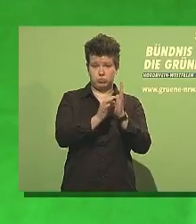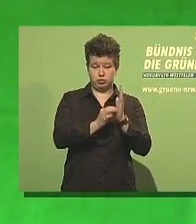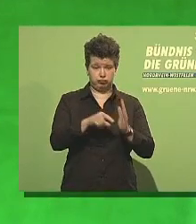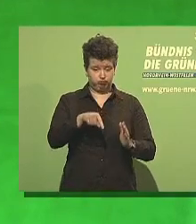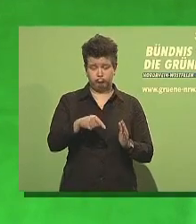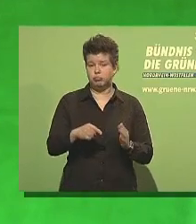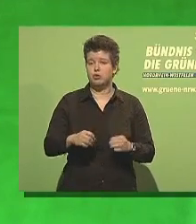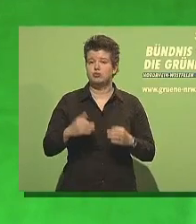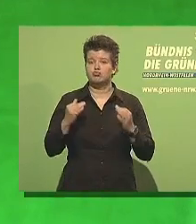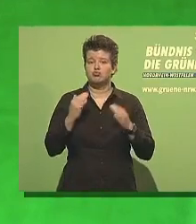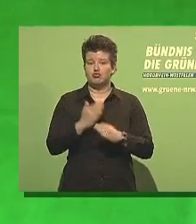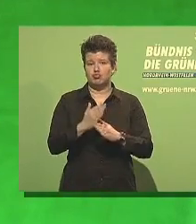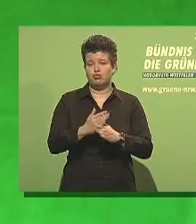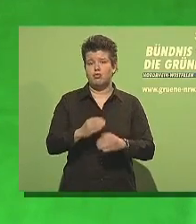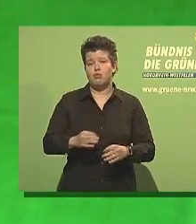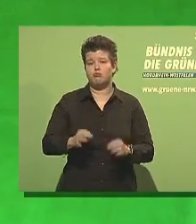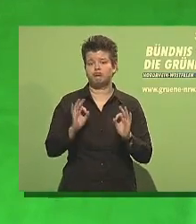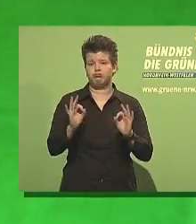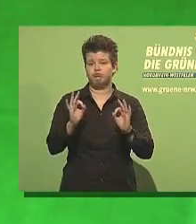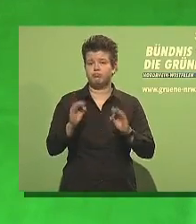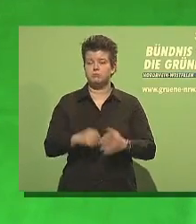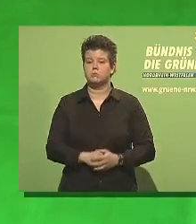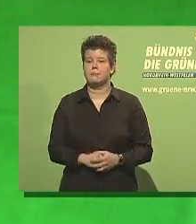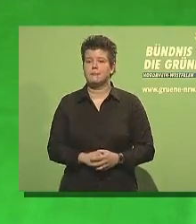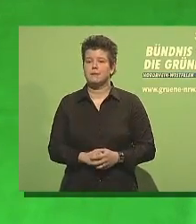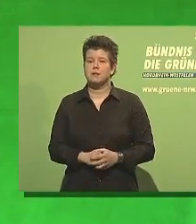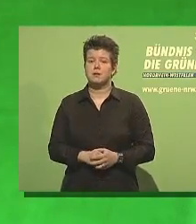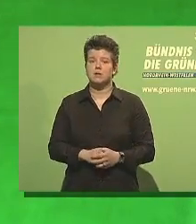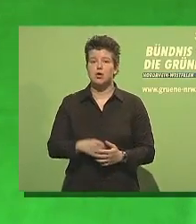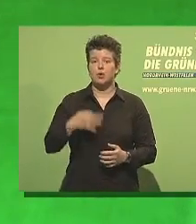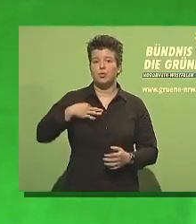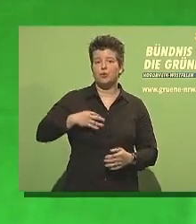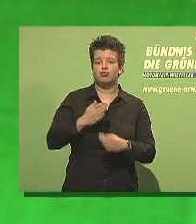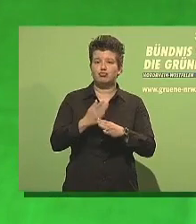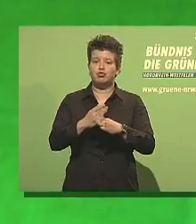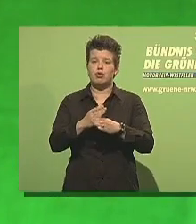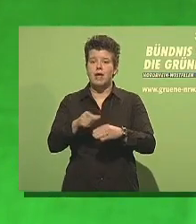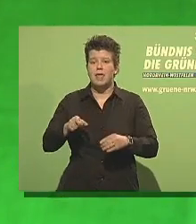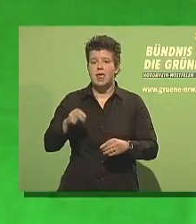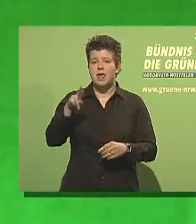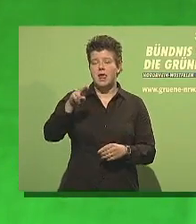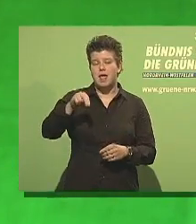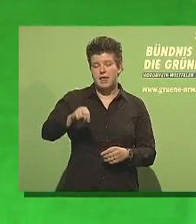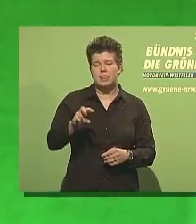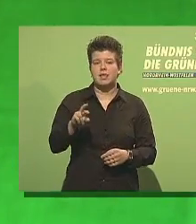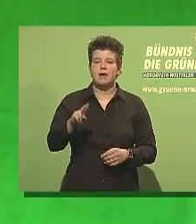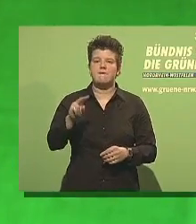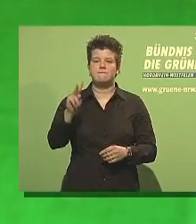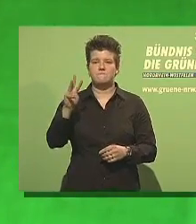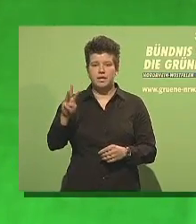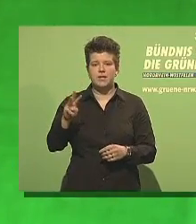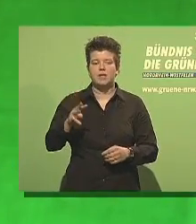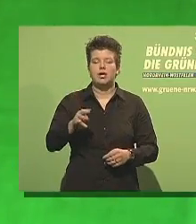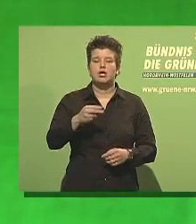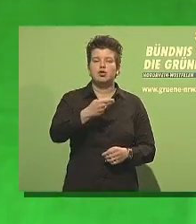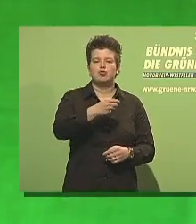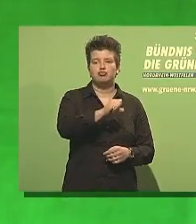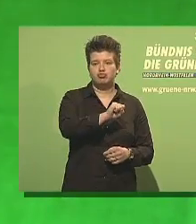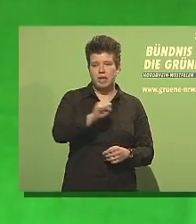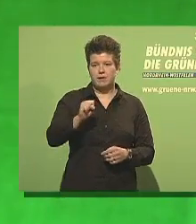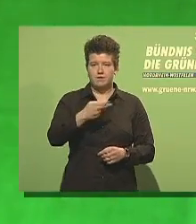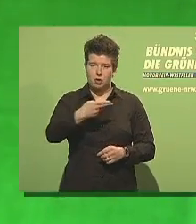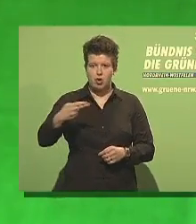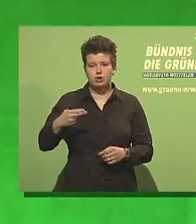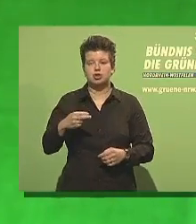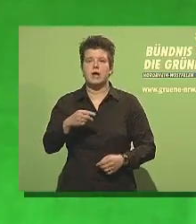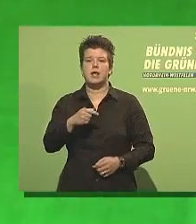regieren mittlerweile in Nordrhein-Westfalen, in Baden-Württemberg, in Rheinland-Pfalz, in Schleswig-Holstein und in Bremen.